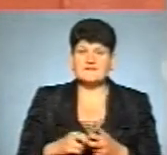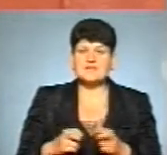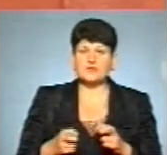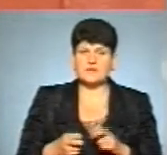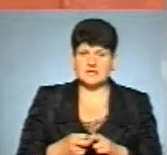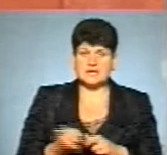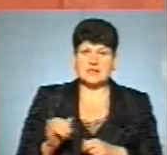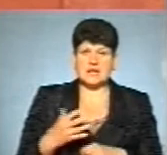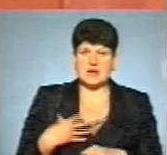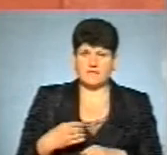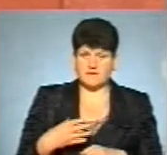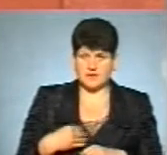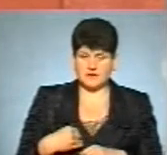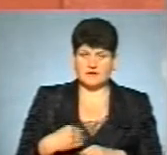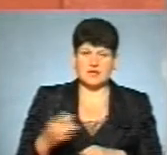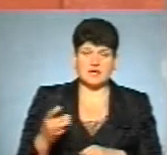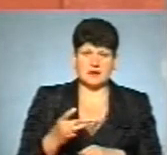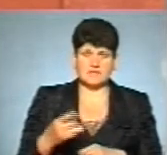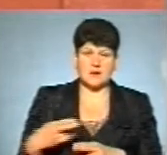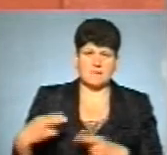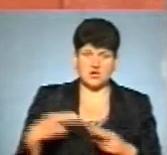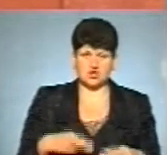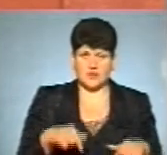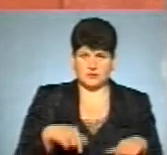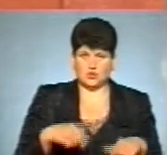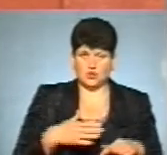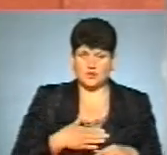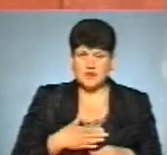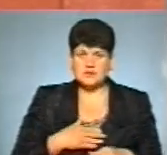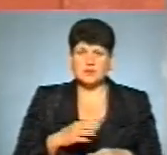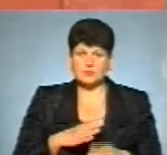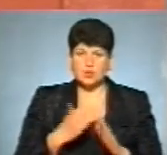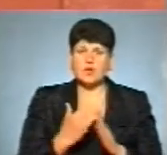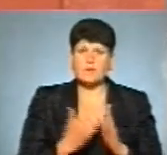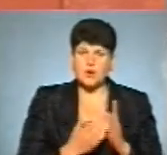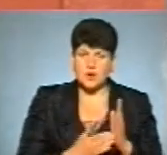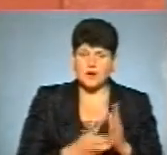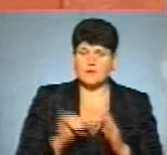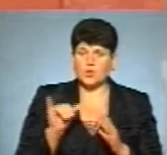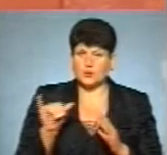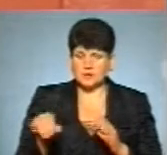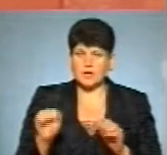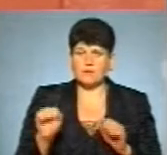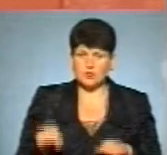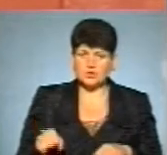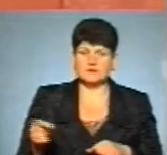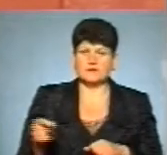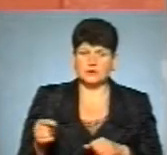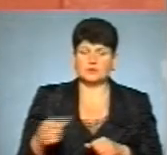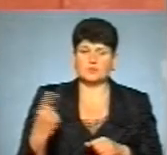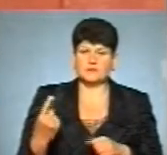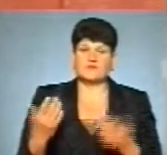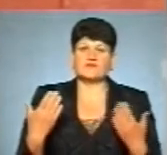Івано-Франківськ, і Львів, і Рівненщина приїжджали до нас. І такі були програми в них. Тобто можна було на Тернопільщі